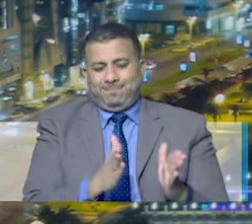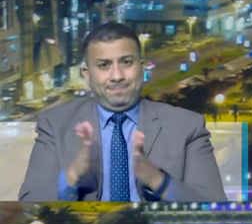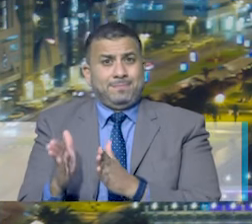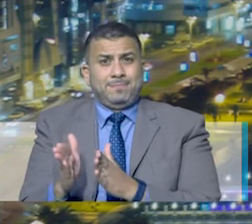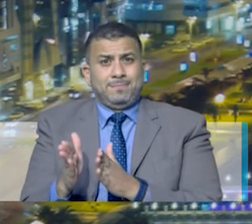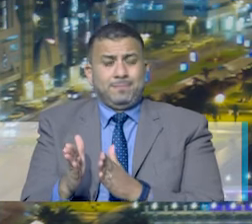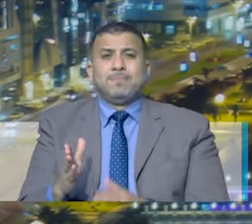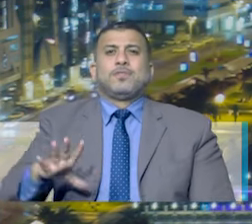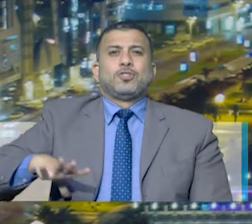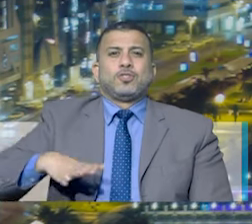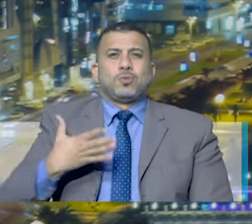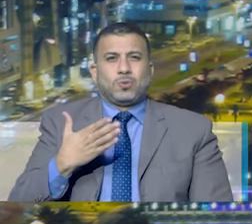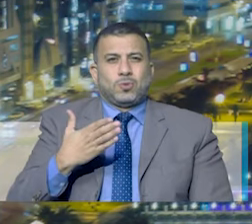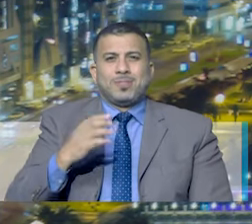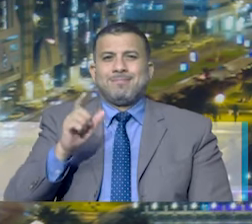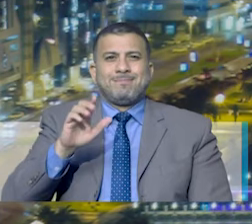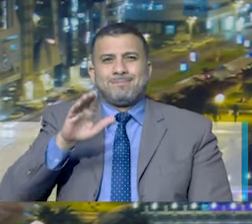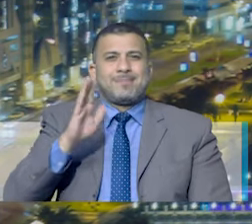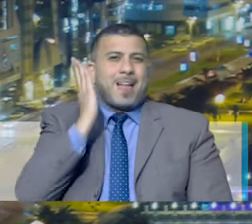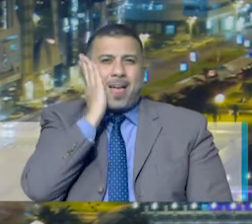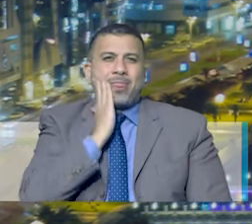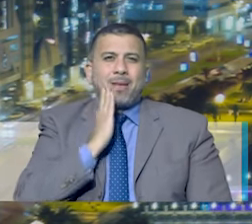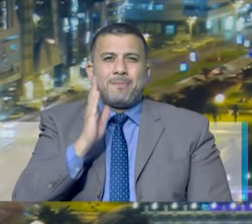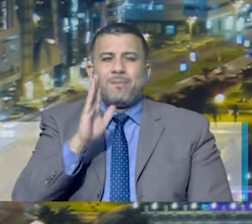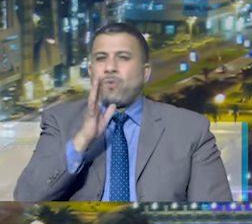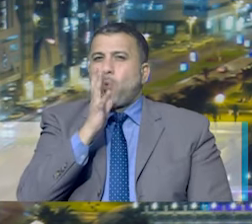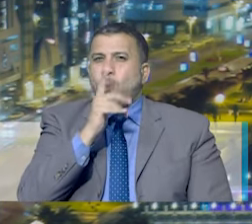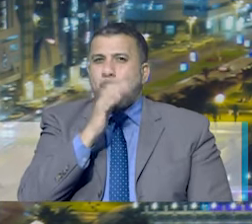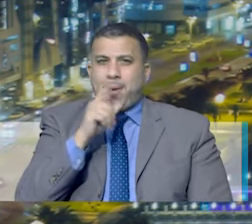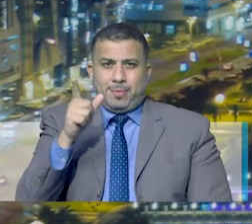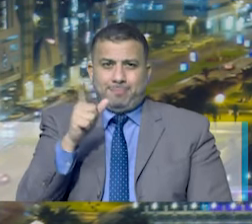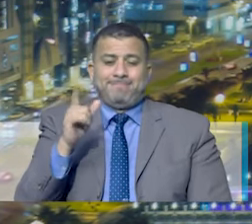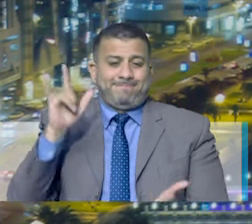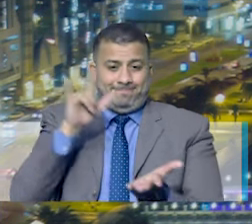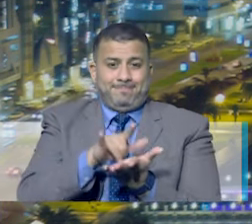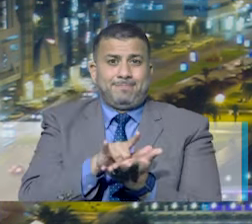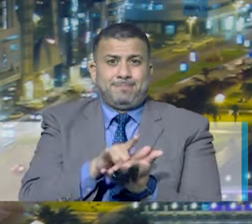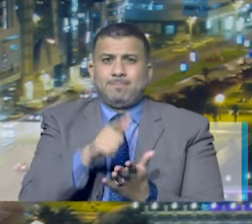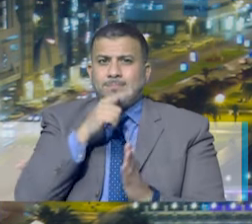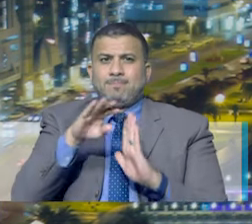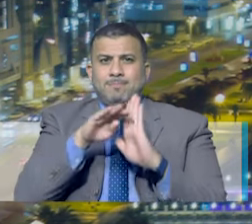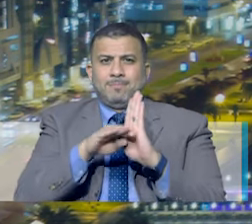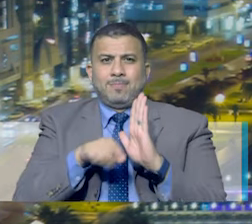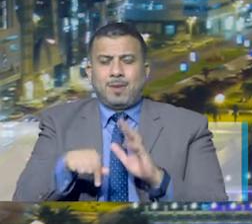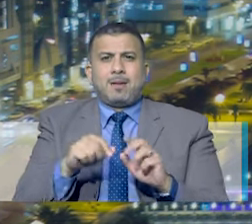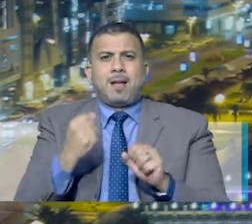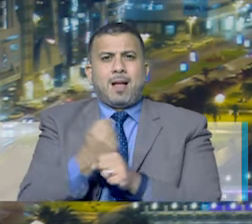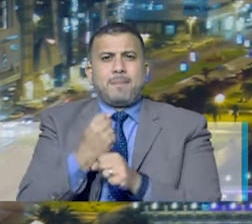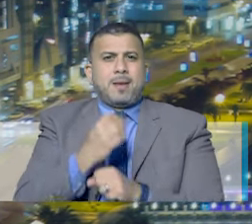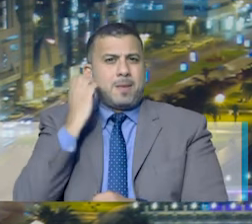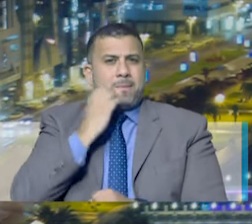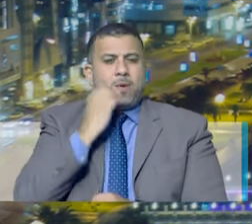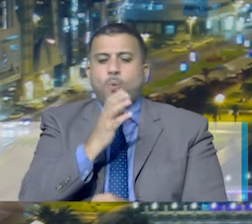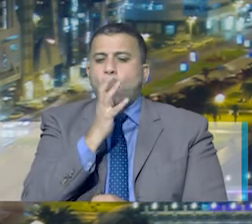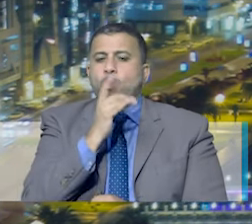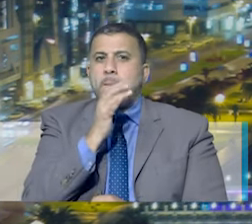على هامش زياره صاحب الجلاله السلطان هيثم بن طارق سلطان عمان الشقيقه الى الدوله نظم اليوم ملتقى الاعمال الاماراتي